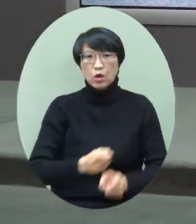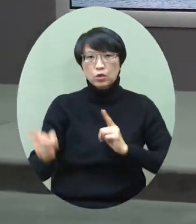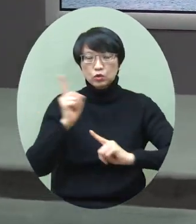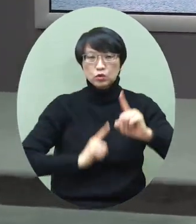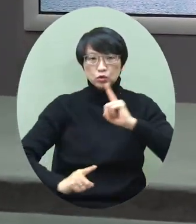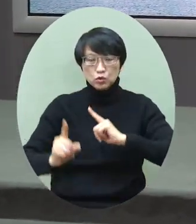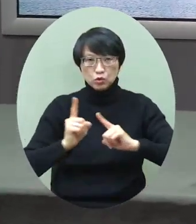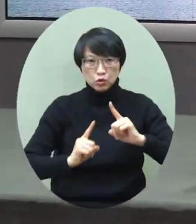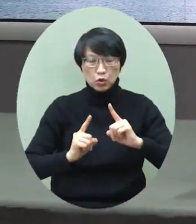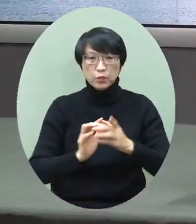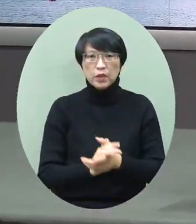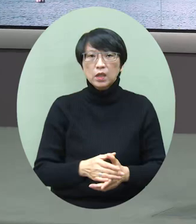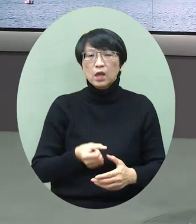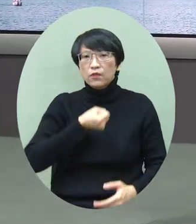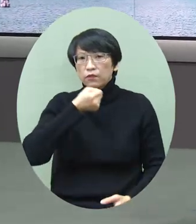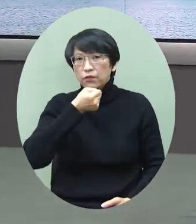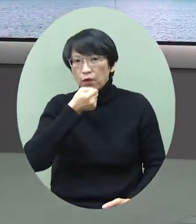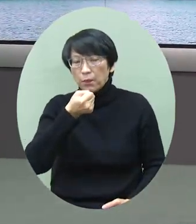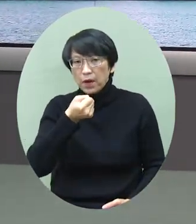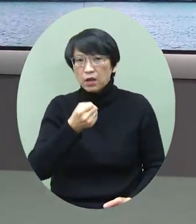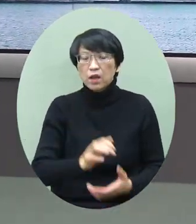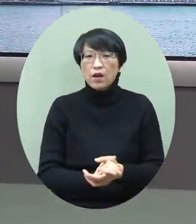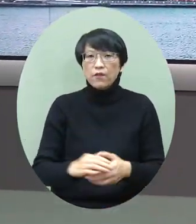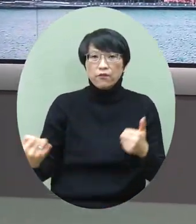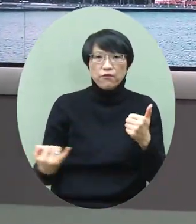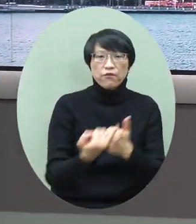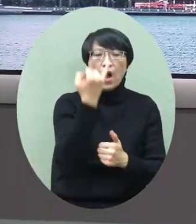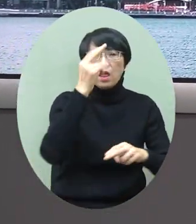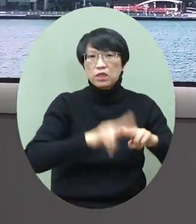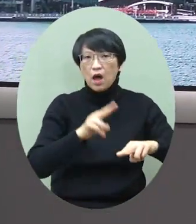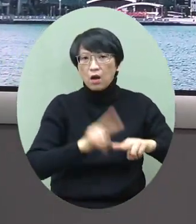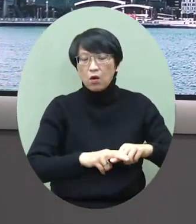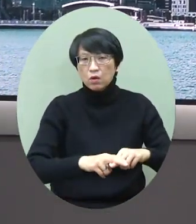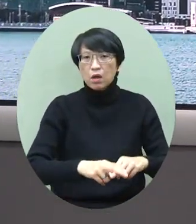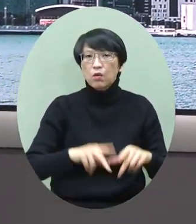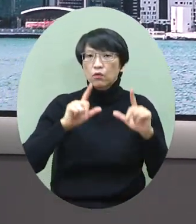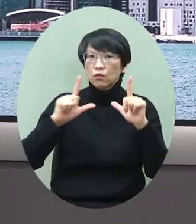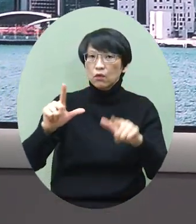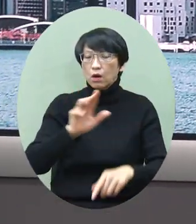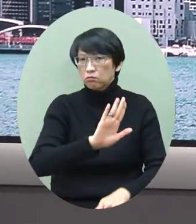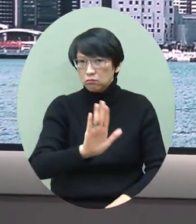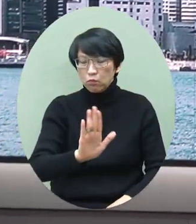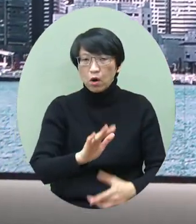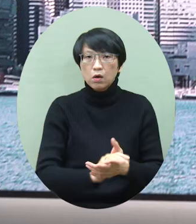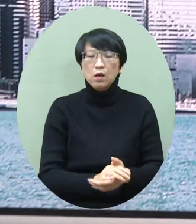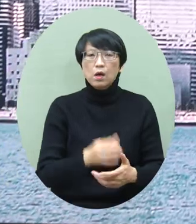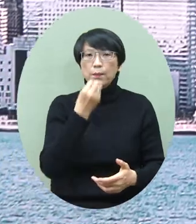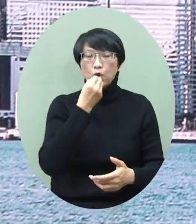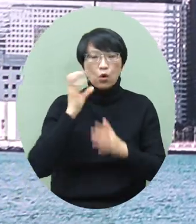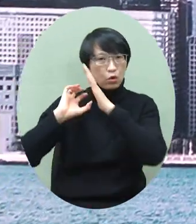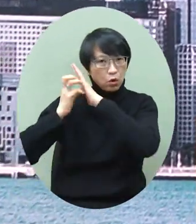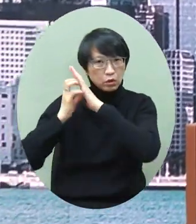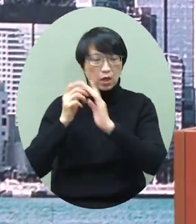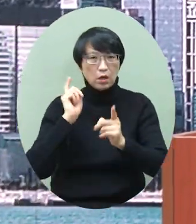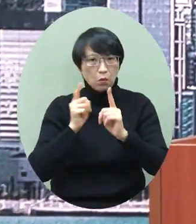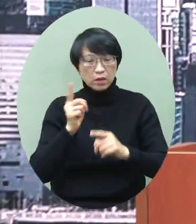受一啲反華媒體嘅訪問咁樣啦。咁其實即係你就冇正面回應啊，譬如有議員問到港台啊或者大紀